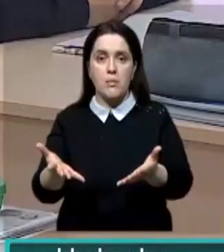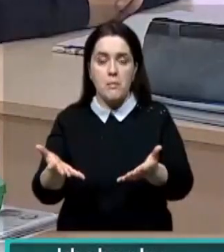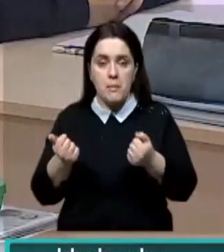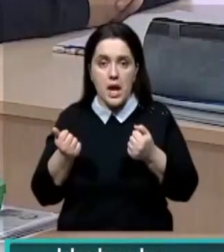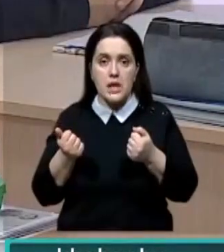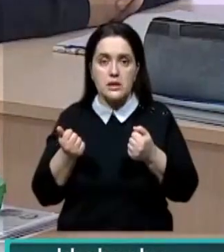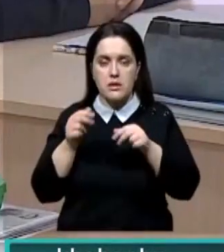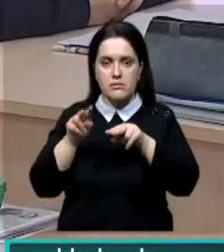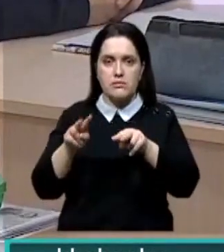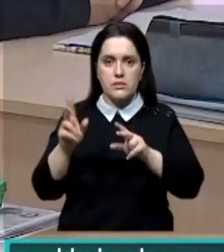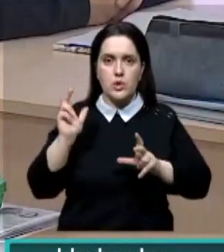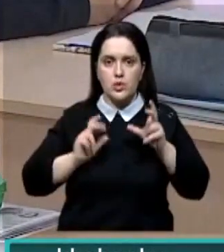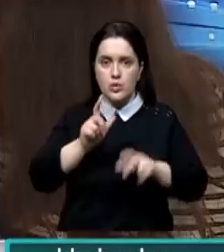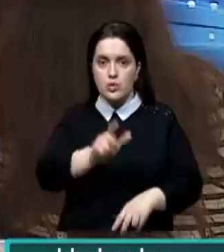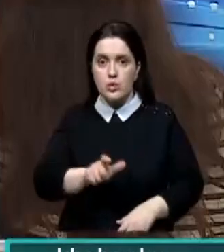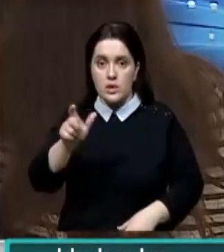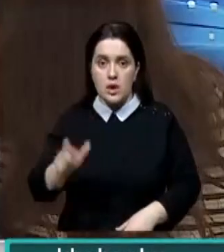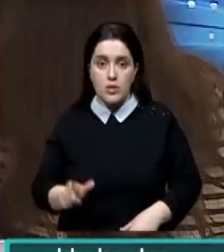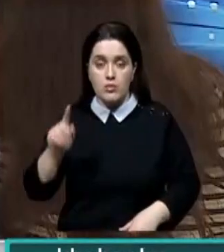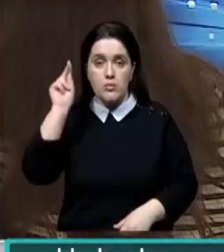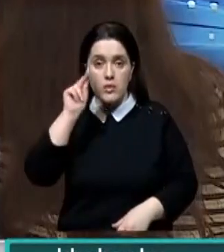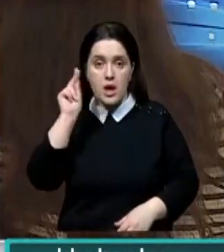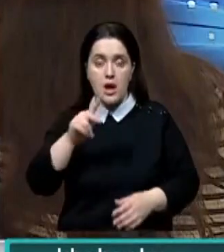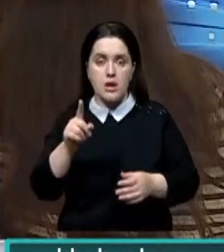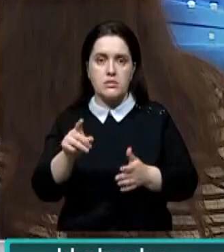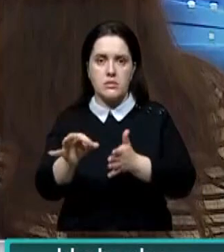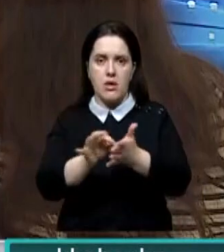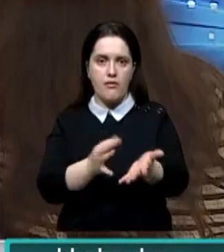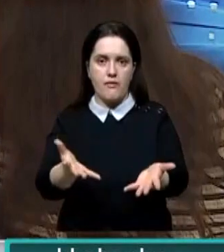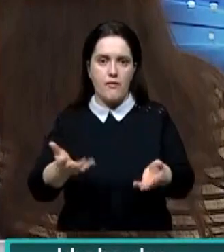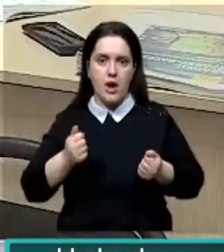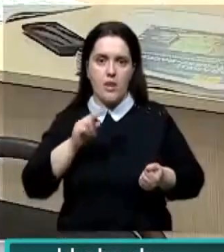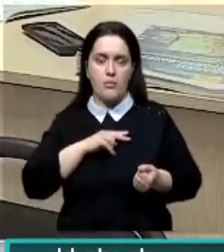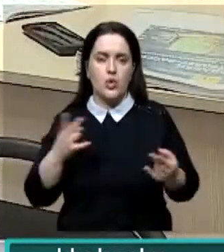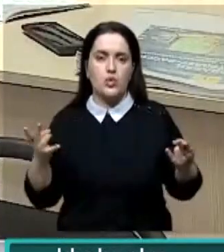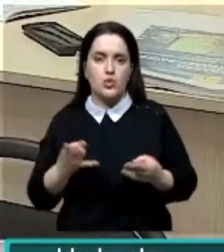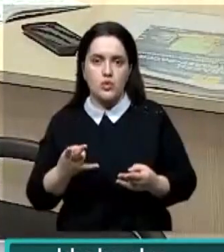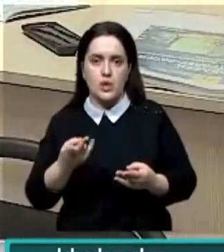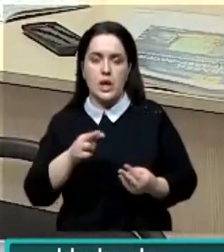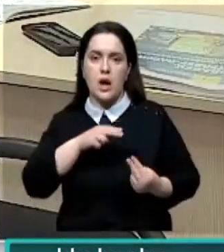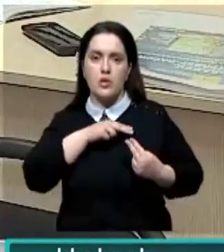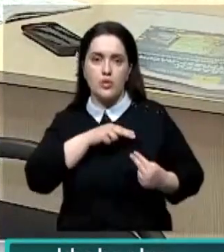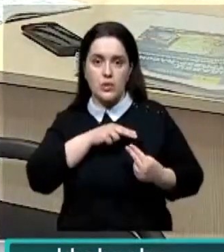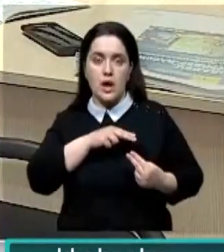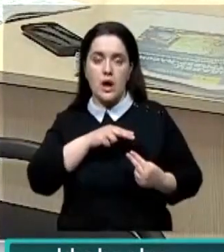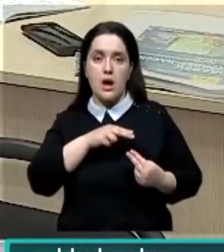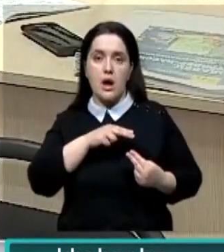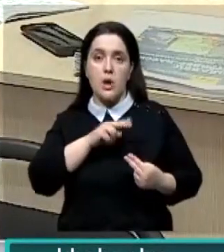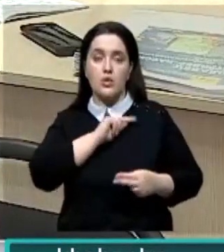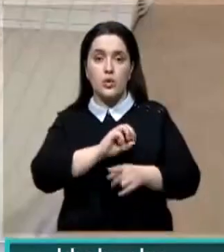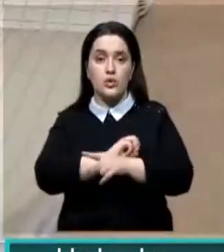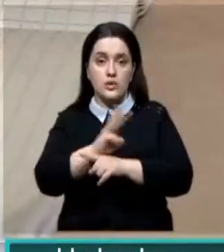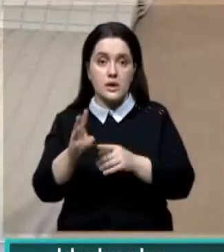будут брать шефство над студентами, чтобы из стен учебных заведений выходили именно те специалисты, которые нужны на рынке труда. Отдельное внимание